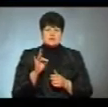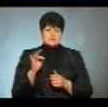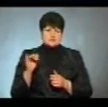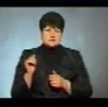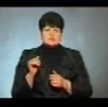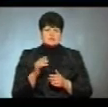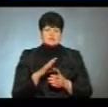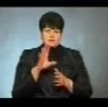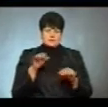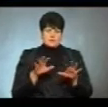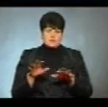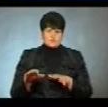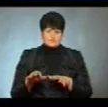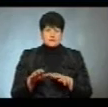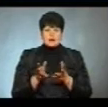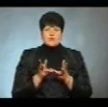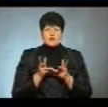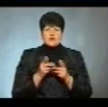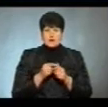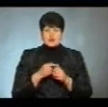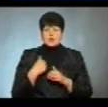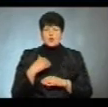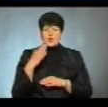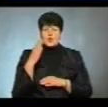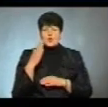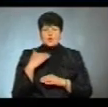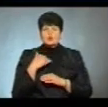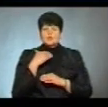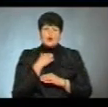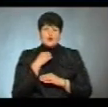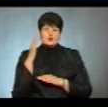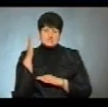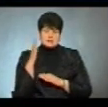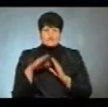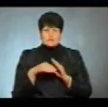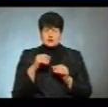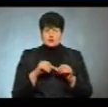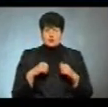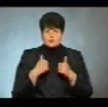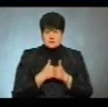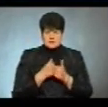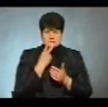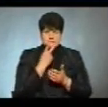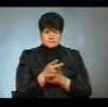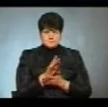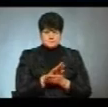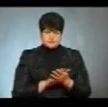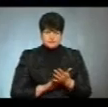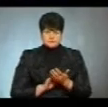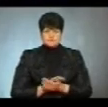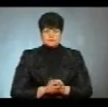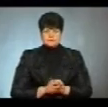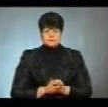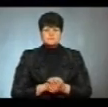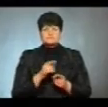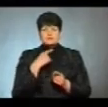і Світлана Савків. Як підраховували голоси в окружній виборчій комісії номер 163 у наступному матеріалі. За